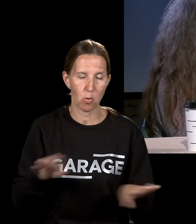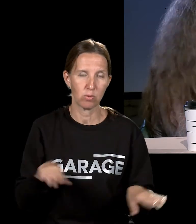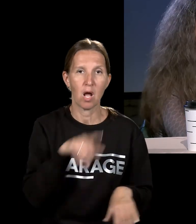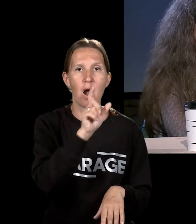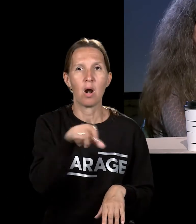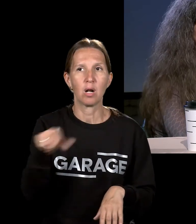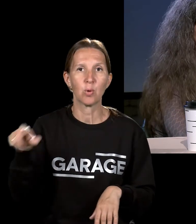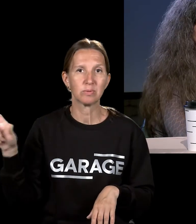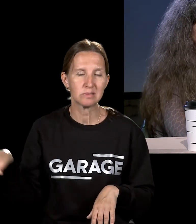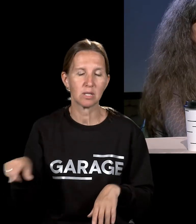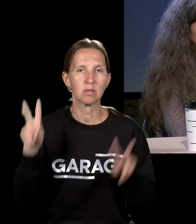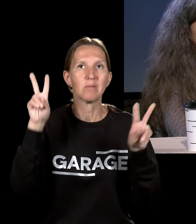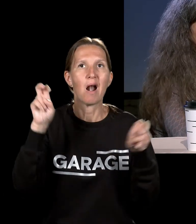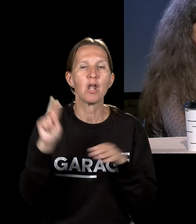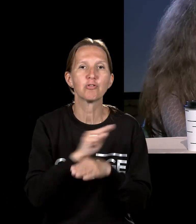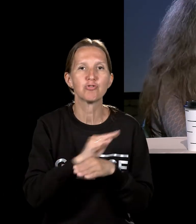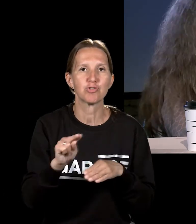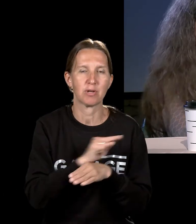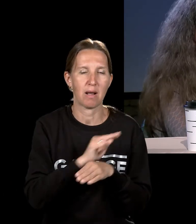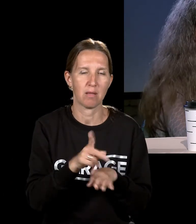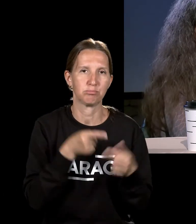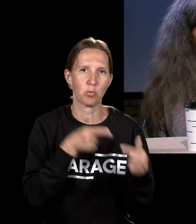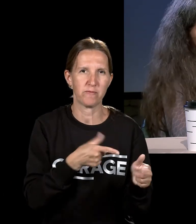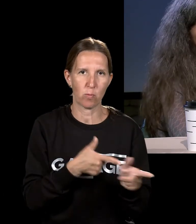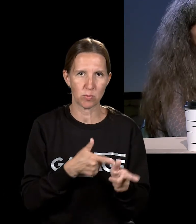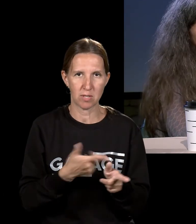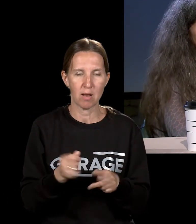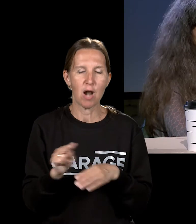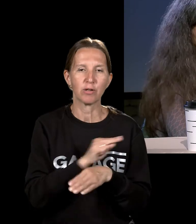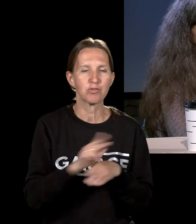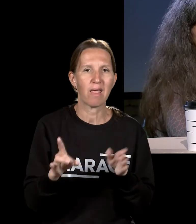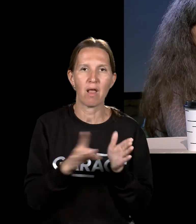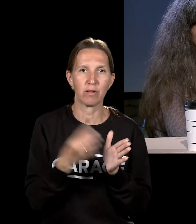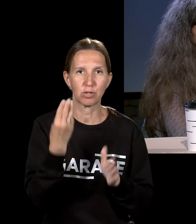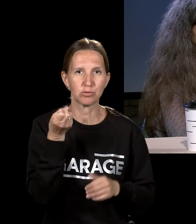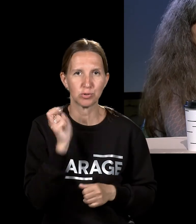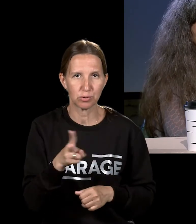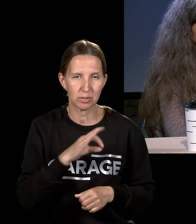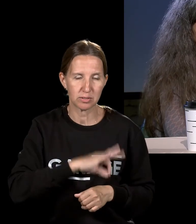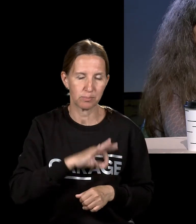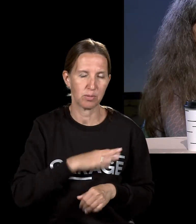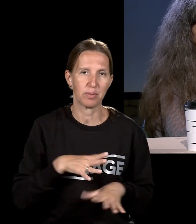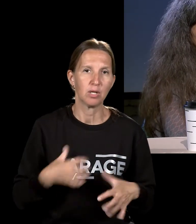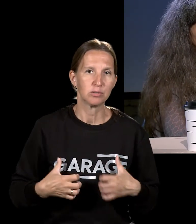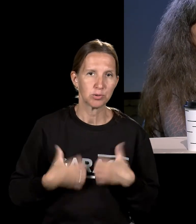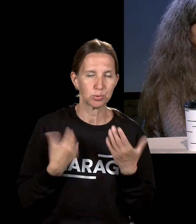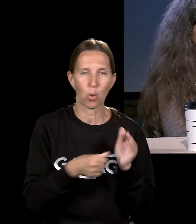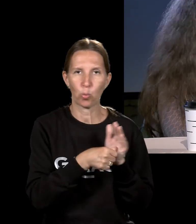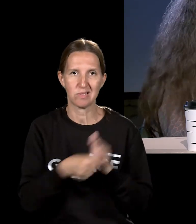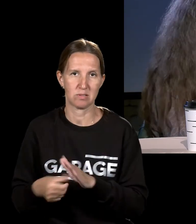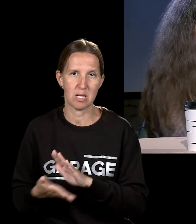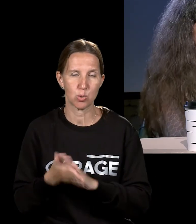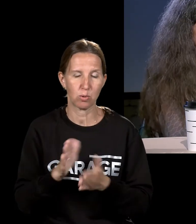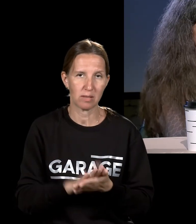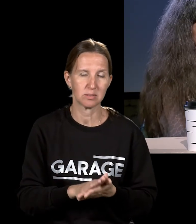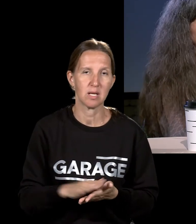гомосексуализм был вне закона, то есть людей лечили от него, лечили электрошоком, это была там какая-то чудовищная, абсолютно